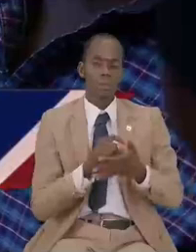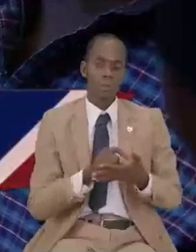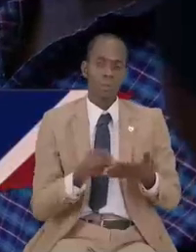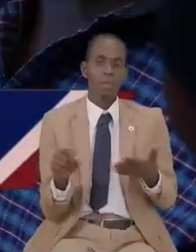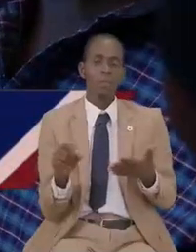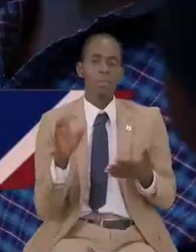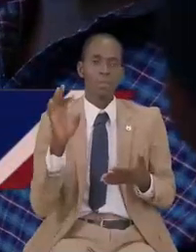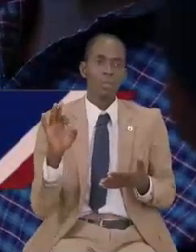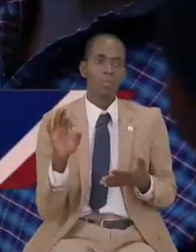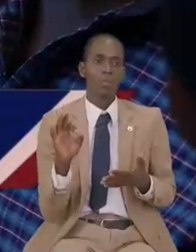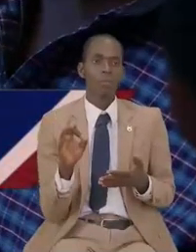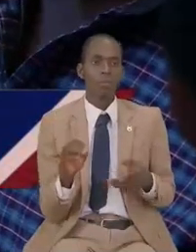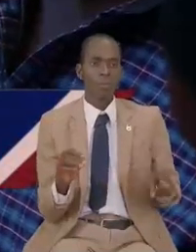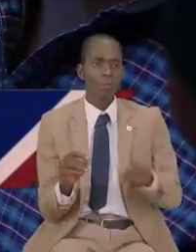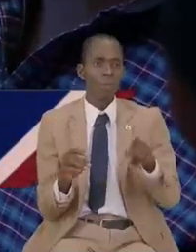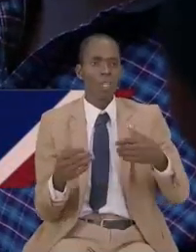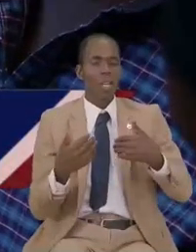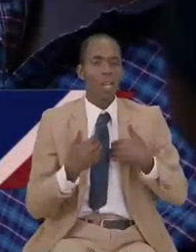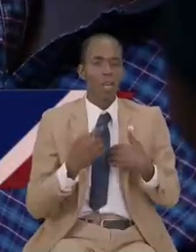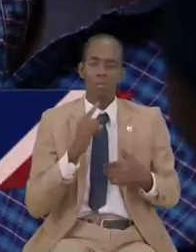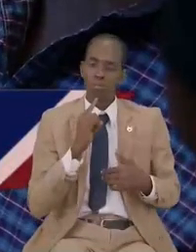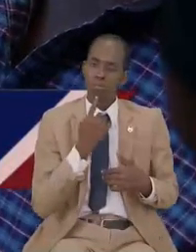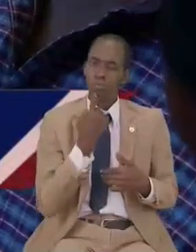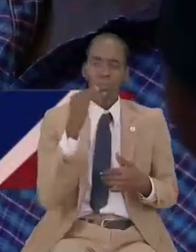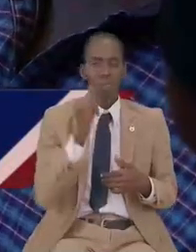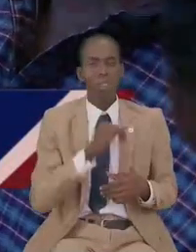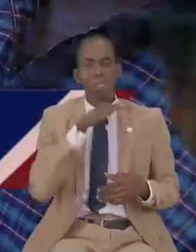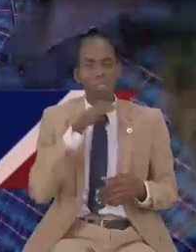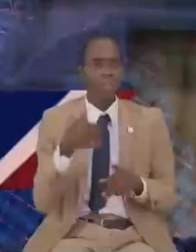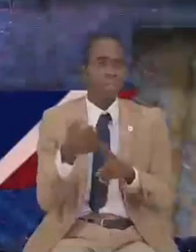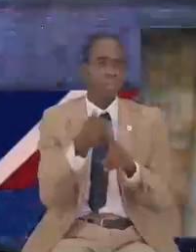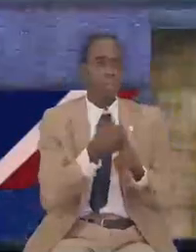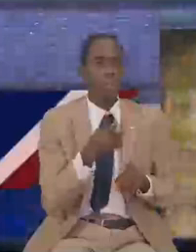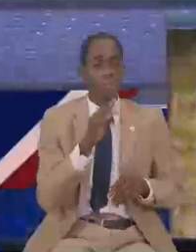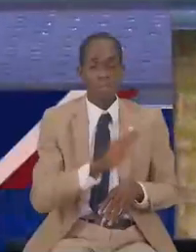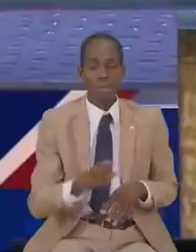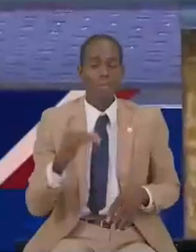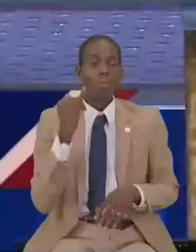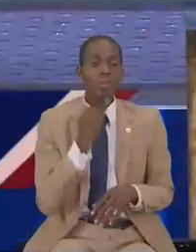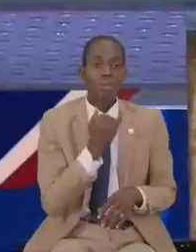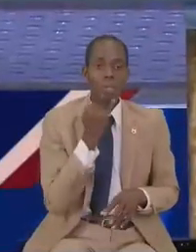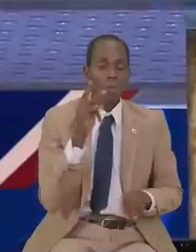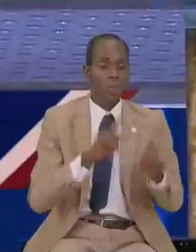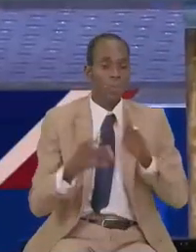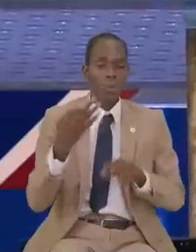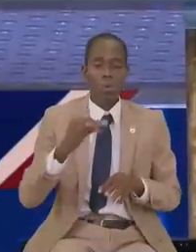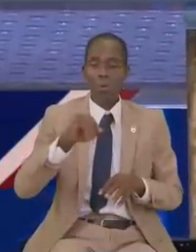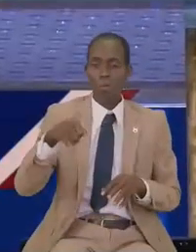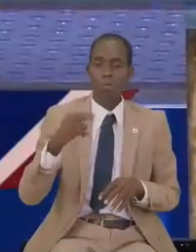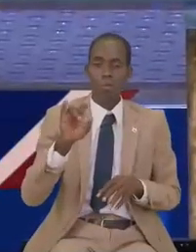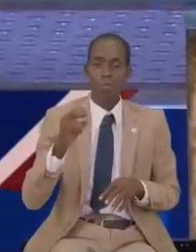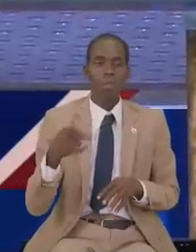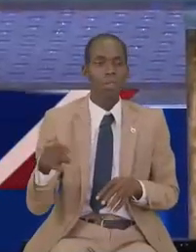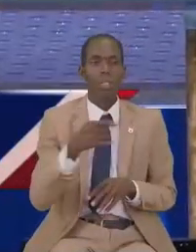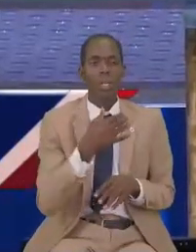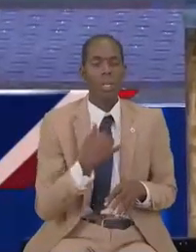Osée 9, 9. Ils sont plongés dans la corruption. Les enfants d'Israël et le peuple de Juda, ils sont plongés